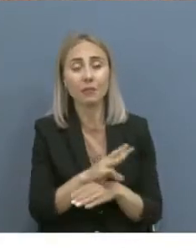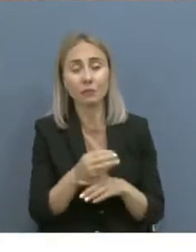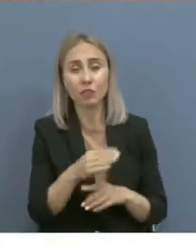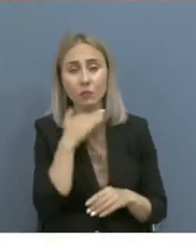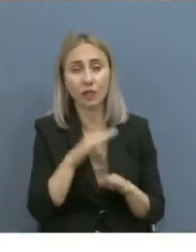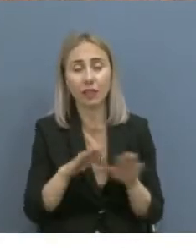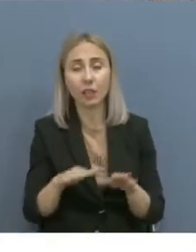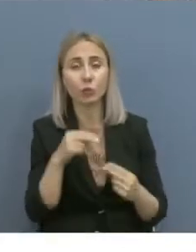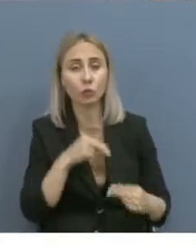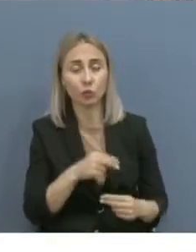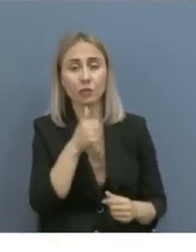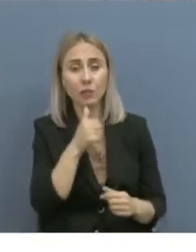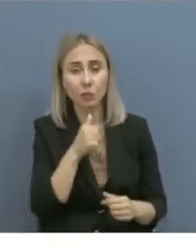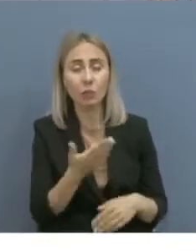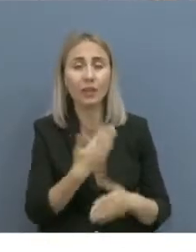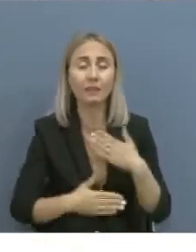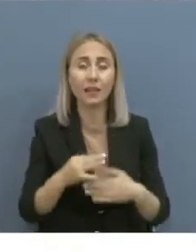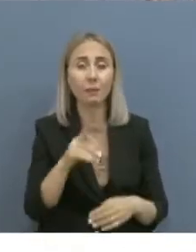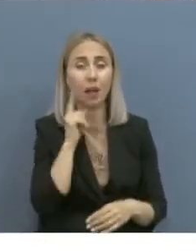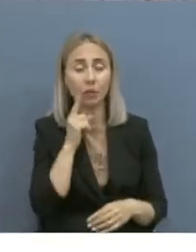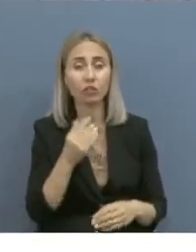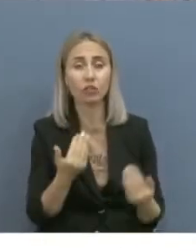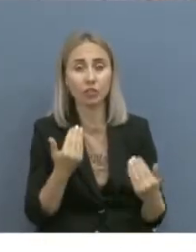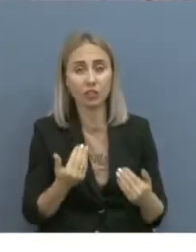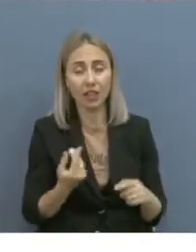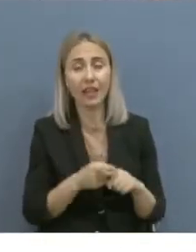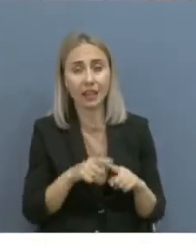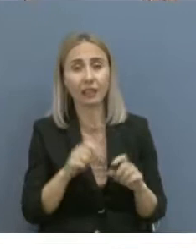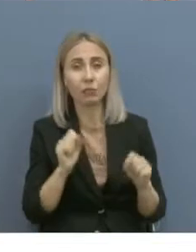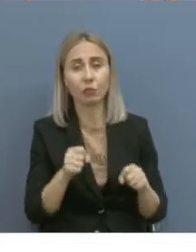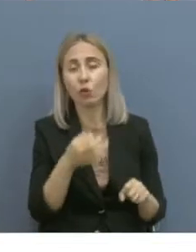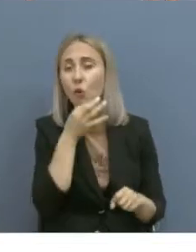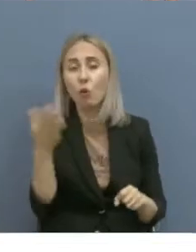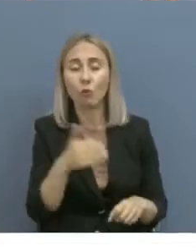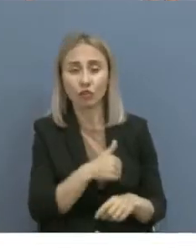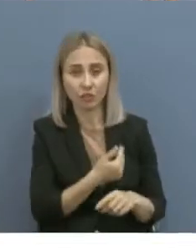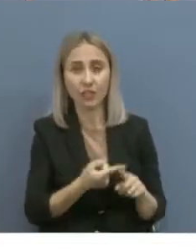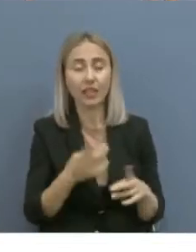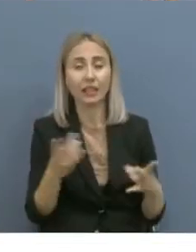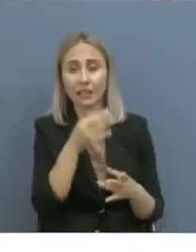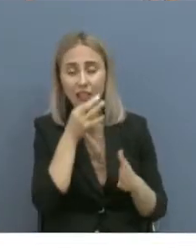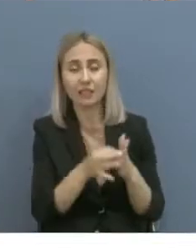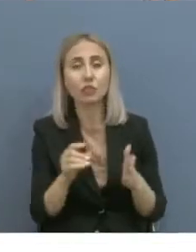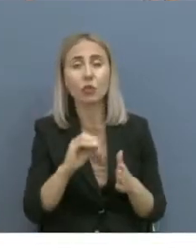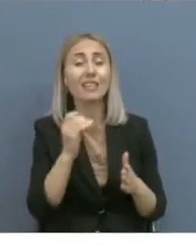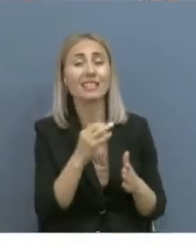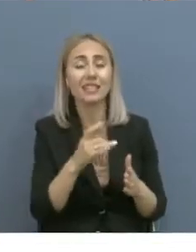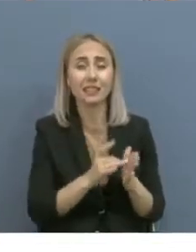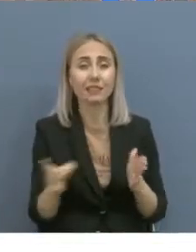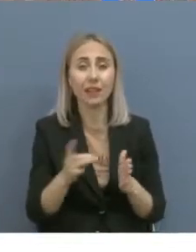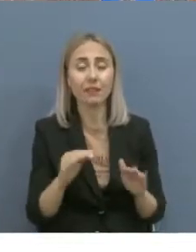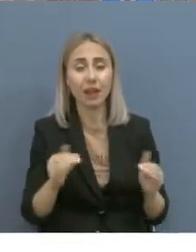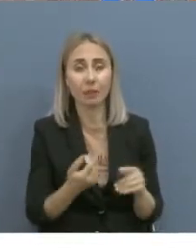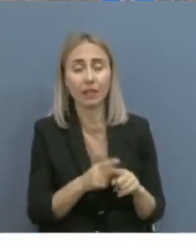еңбекке қабілетті мүгедектер мен жастар ғана алатын. Қазір талап барлығына бірдей. Айта кетейік, Есіл ауданында аталған бағдарлама аясында спорт